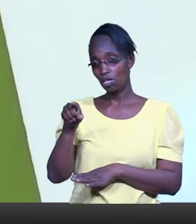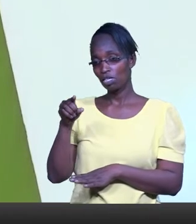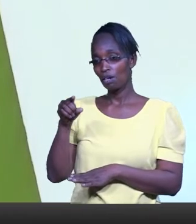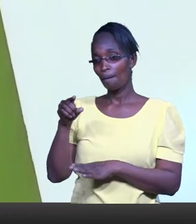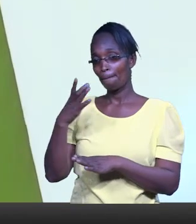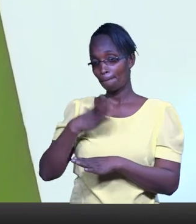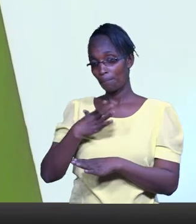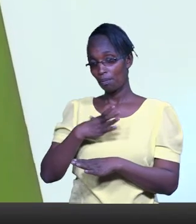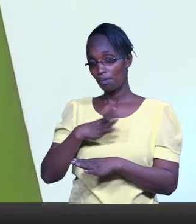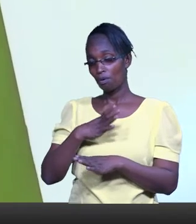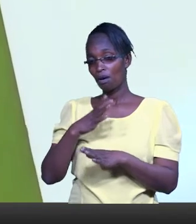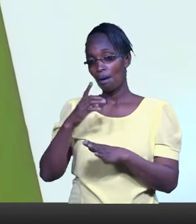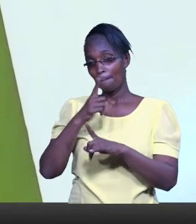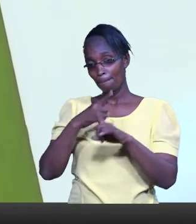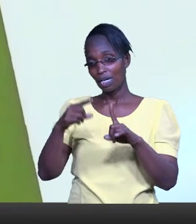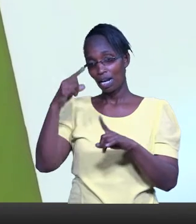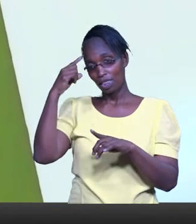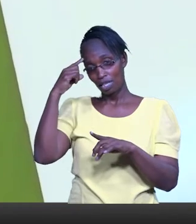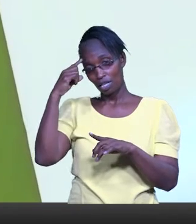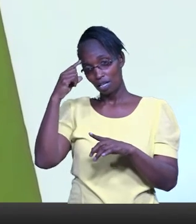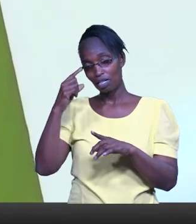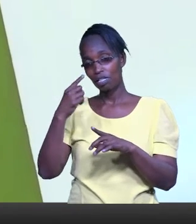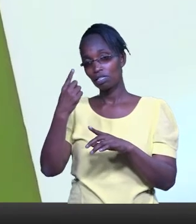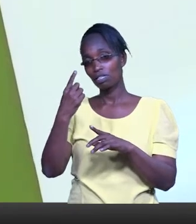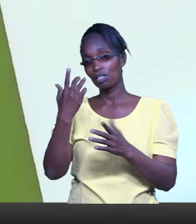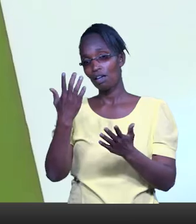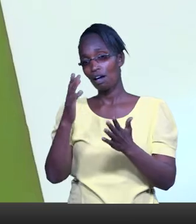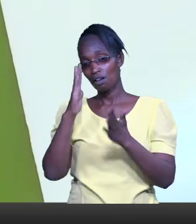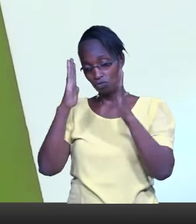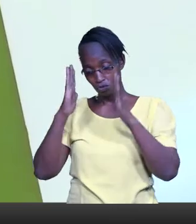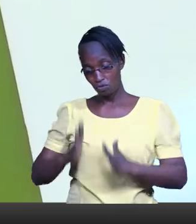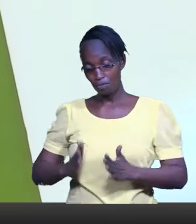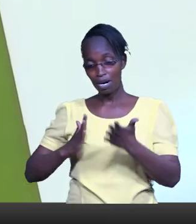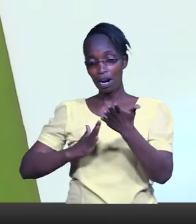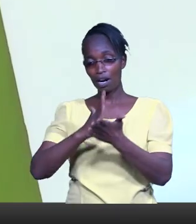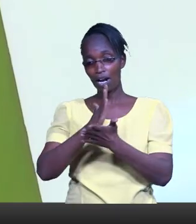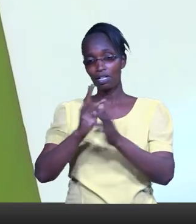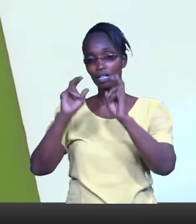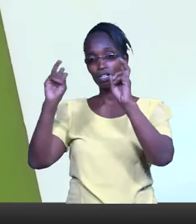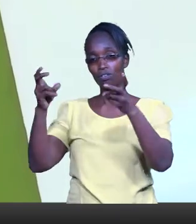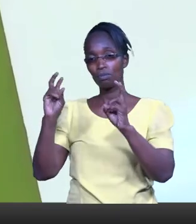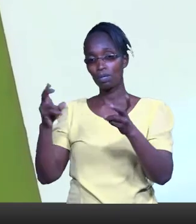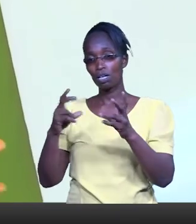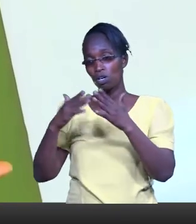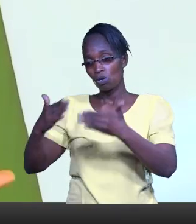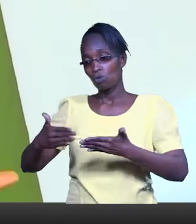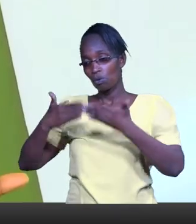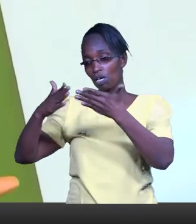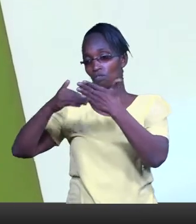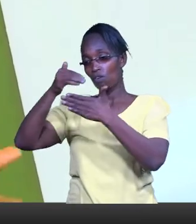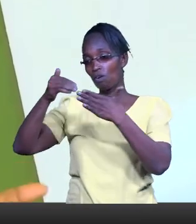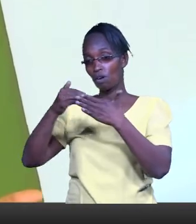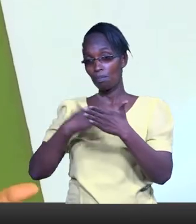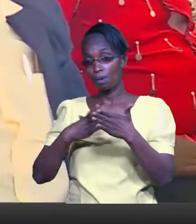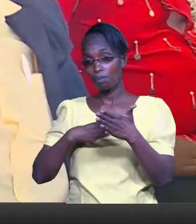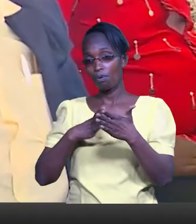population. So I think it's just a fair, it is a human rights issue that let us give everybody